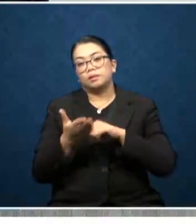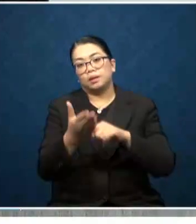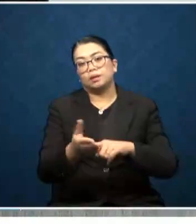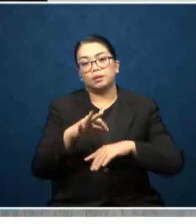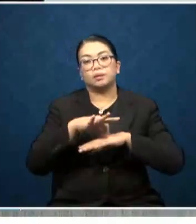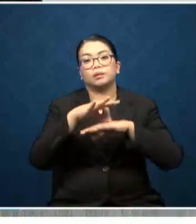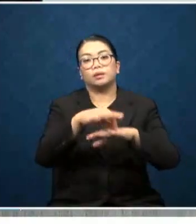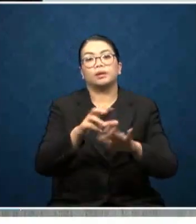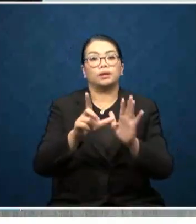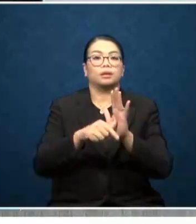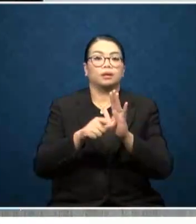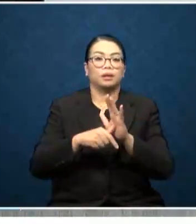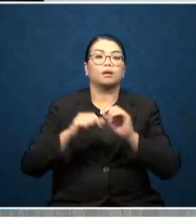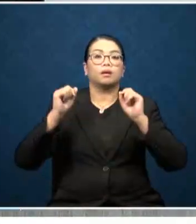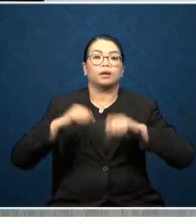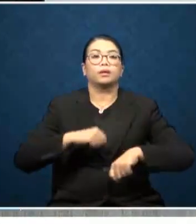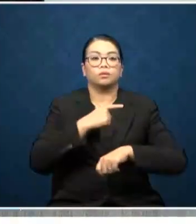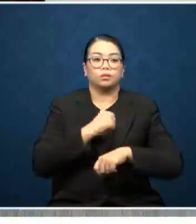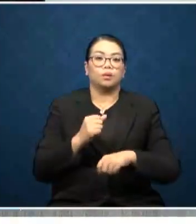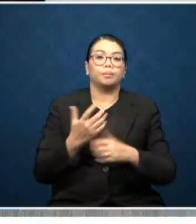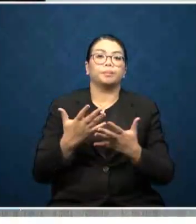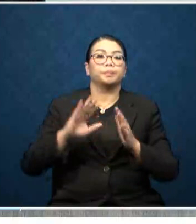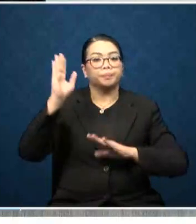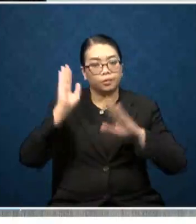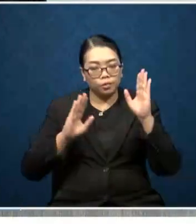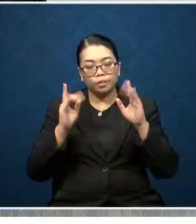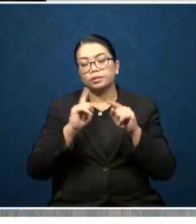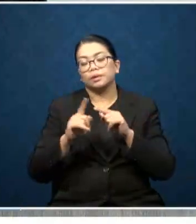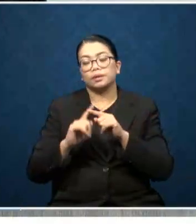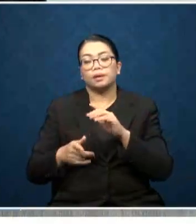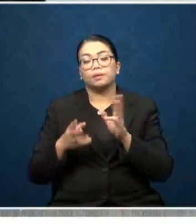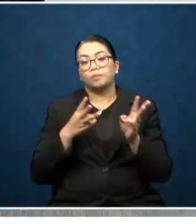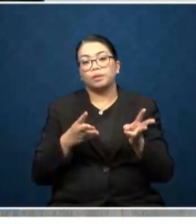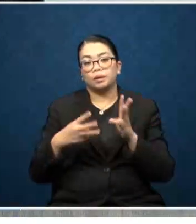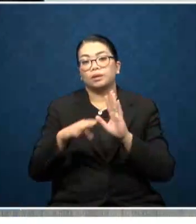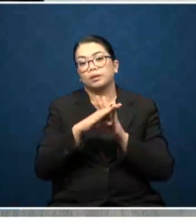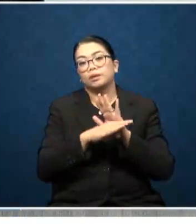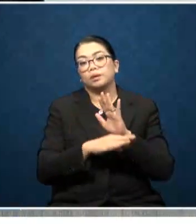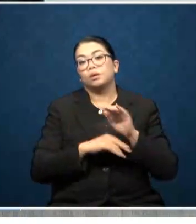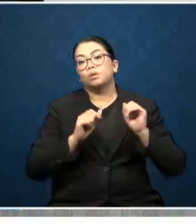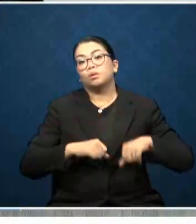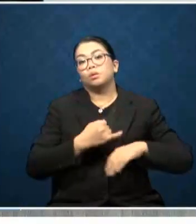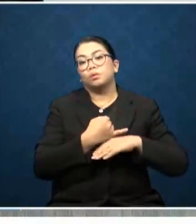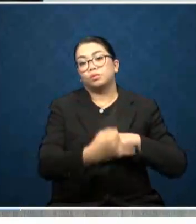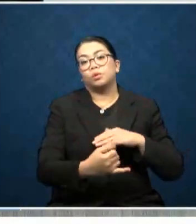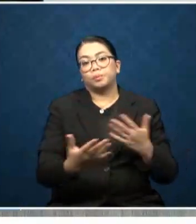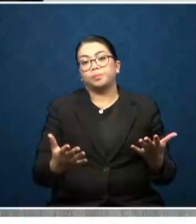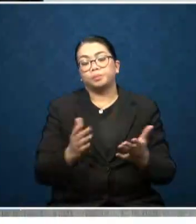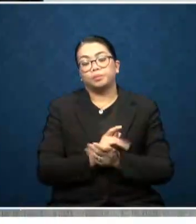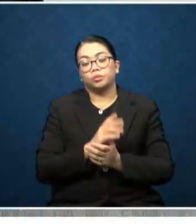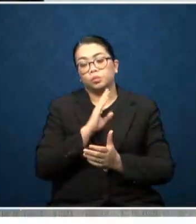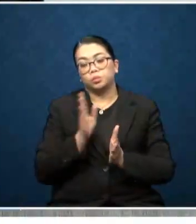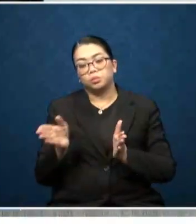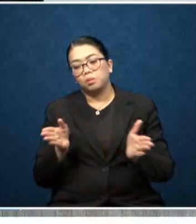ของการที่เห็นชอบผมคิดว่าตแนวทางตรงเนี้ยมันเป็นแนวทางที่จะยุติไม่งั้นถ้าอยู่บนปบนคนละ